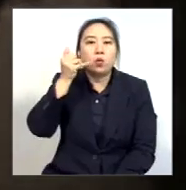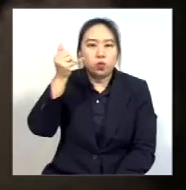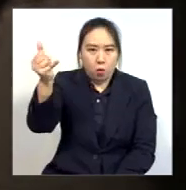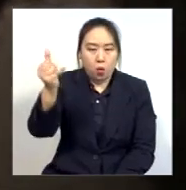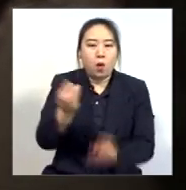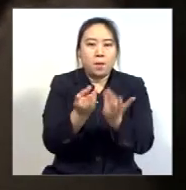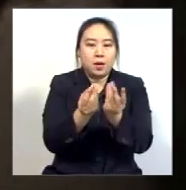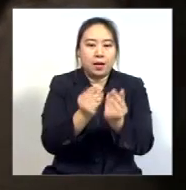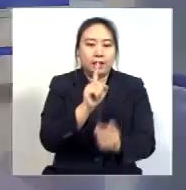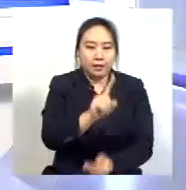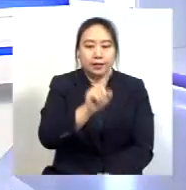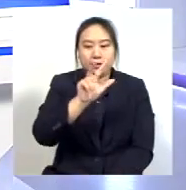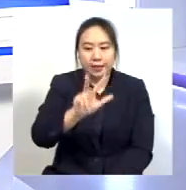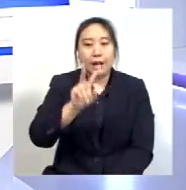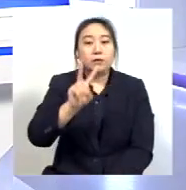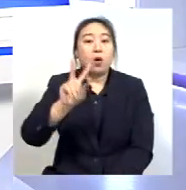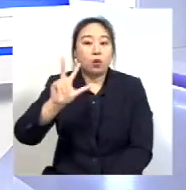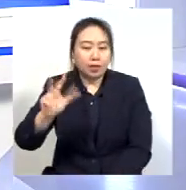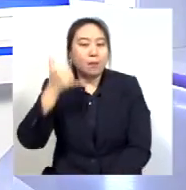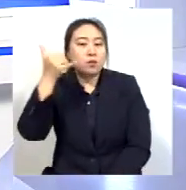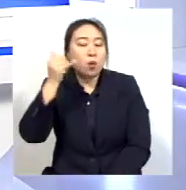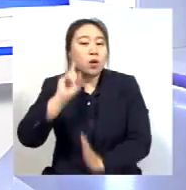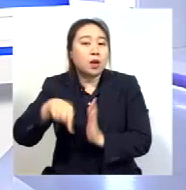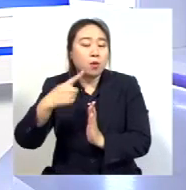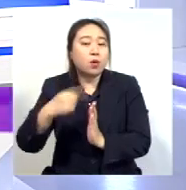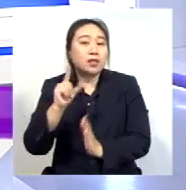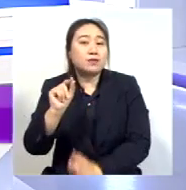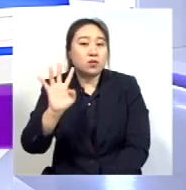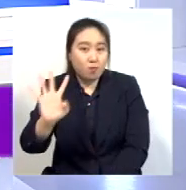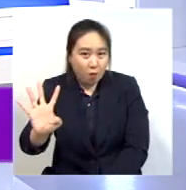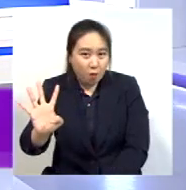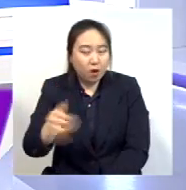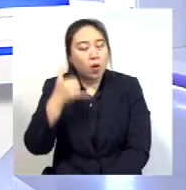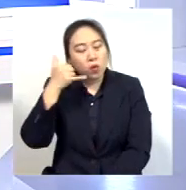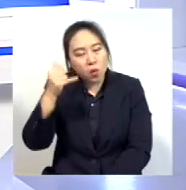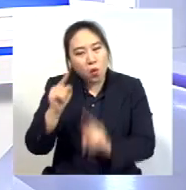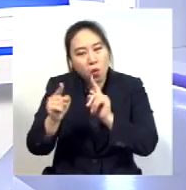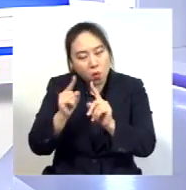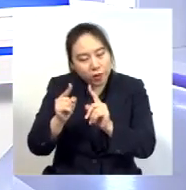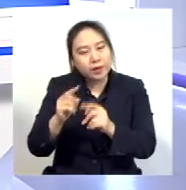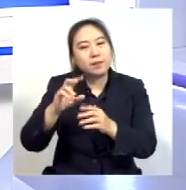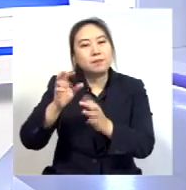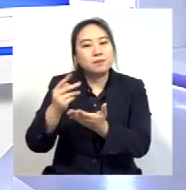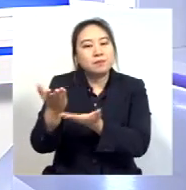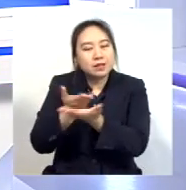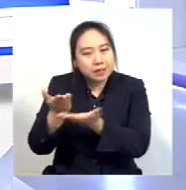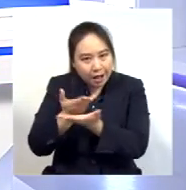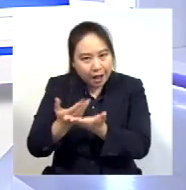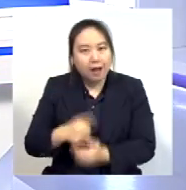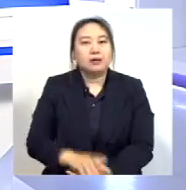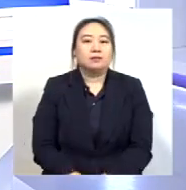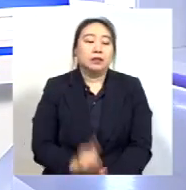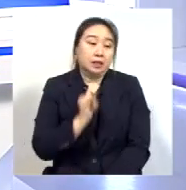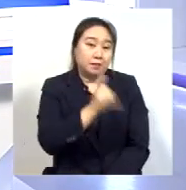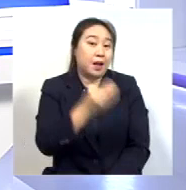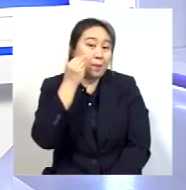าพจิต1323ตลอด24ชั่วโมงหรือจะไปขอคำปรึกษาจากบุคลากรด้านสุขภาพจิตที่สถานพย